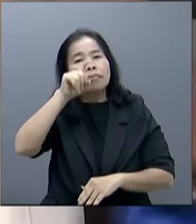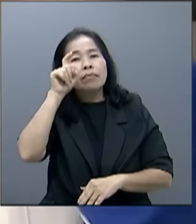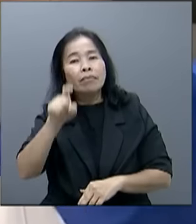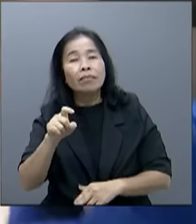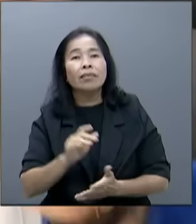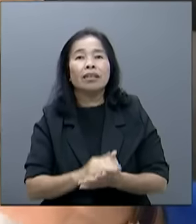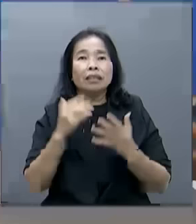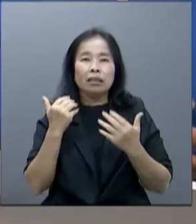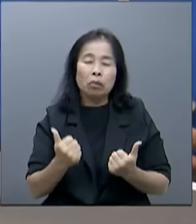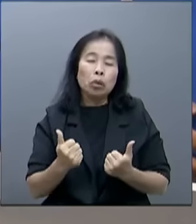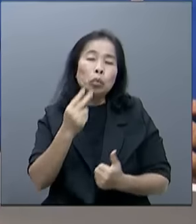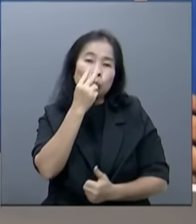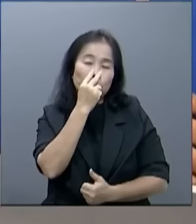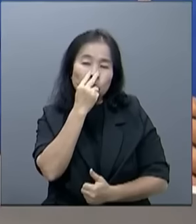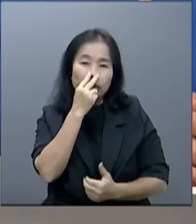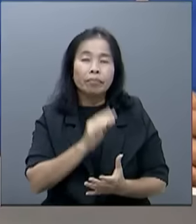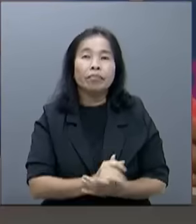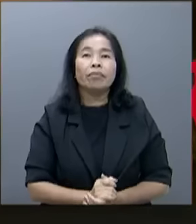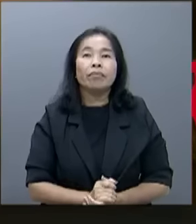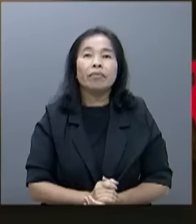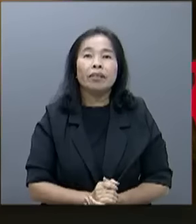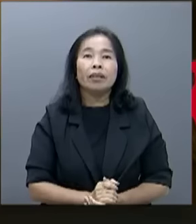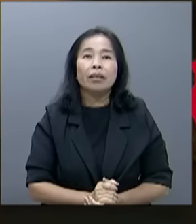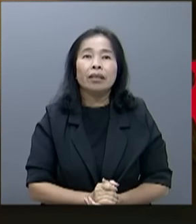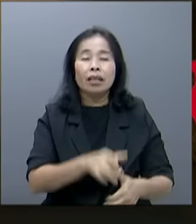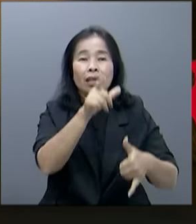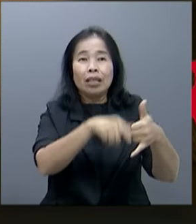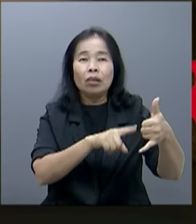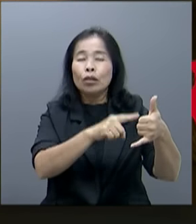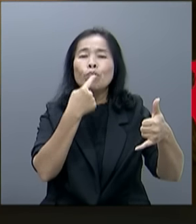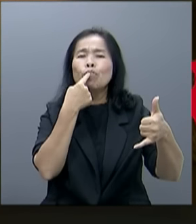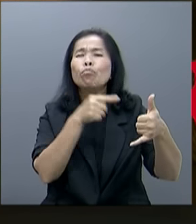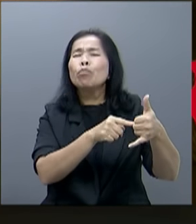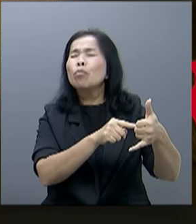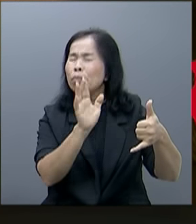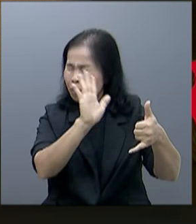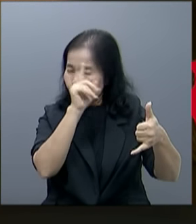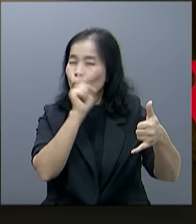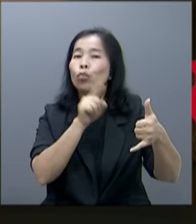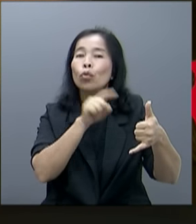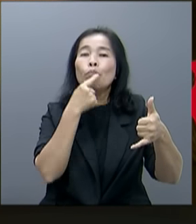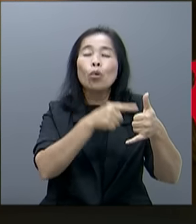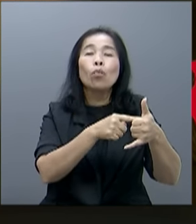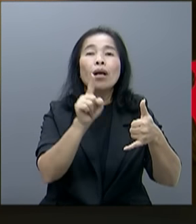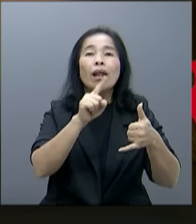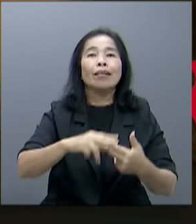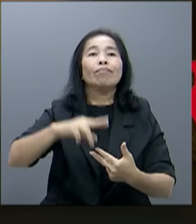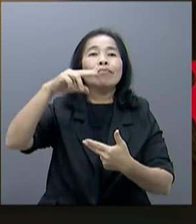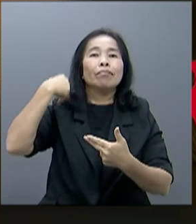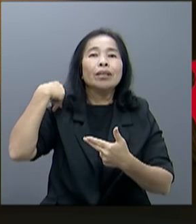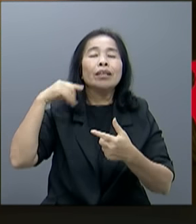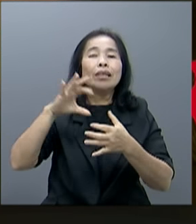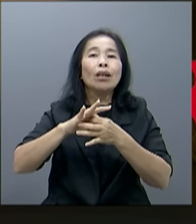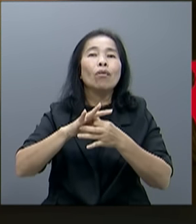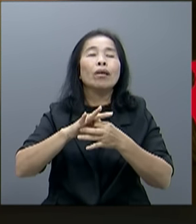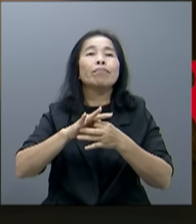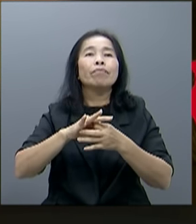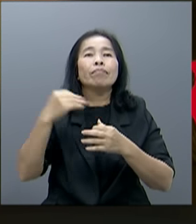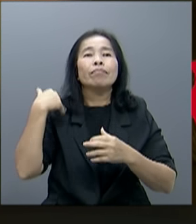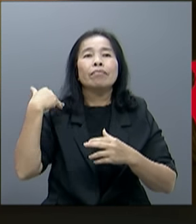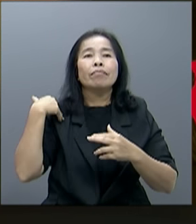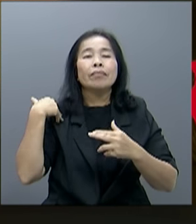มที่จะต้องติดตามกันค่ะส่วนอีกคนค่ะไม่พูดถึงก็ไม่ได้เลยรวมไทยสร้างชาติพรรคนี้เสนอชื่อแคนดิเด